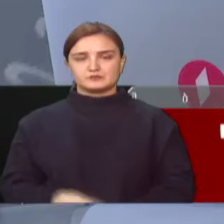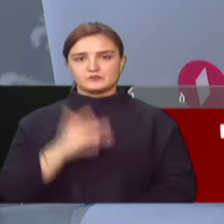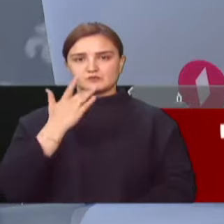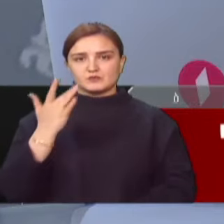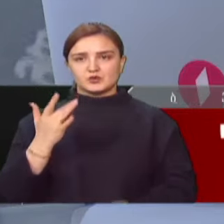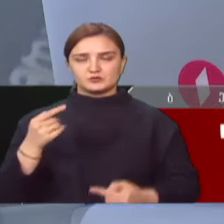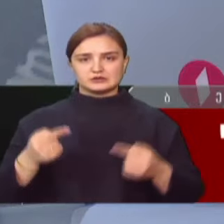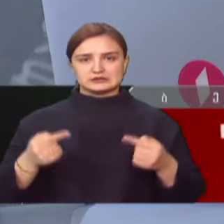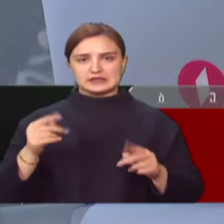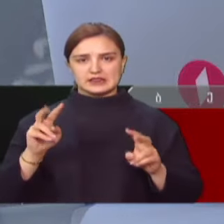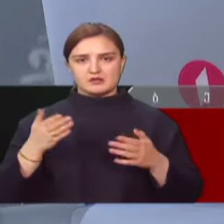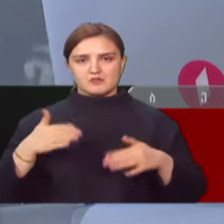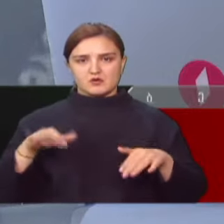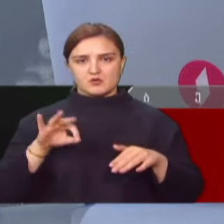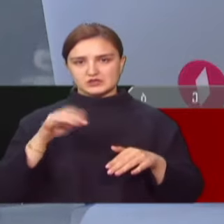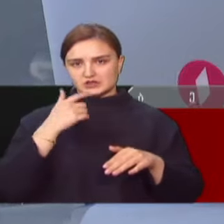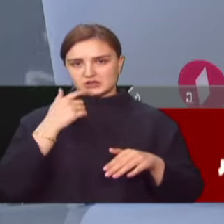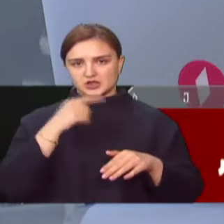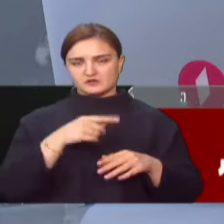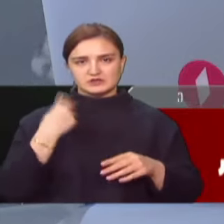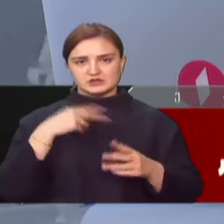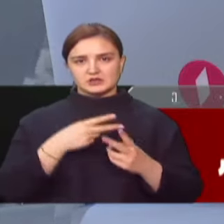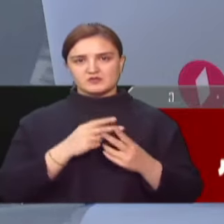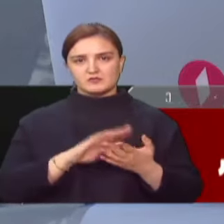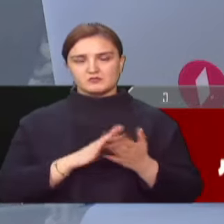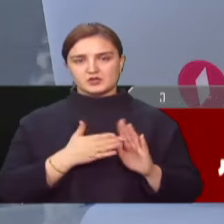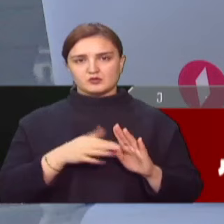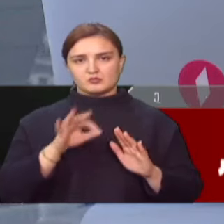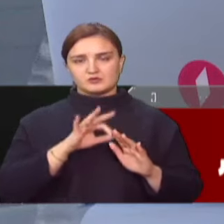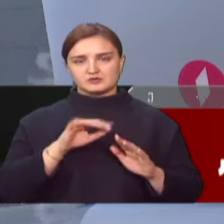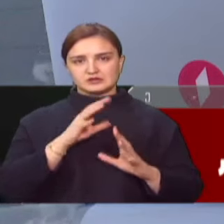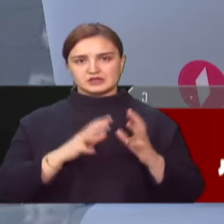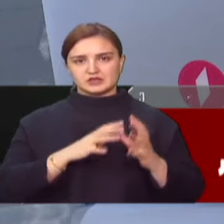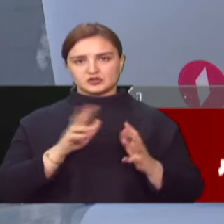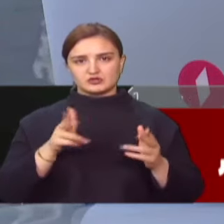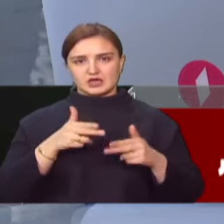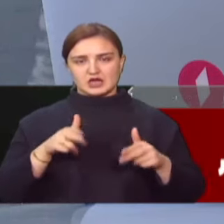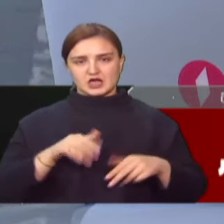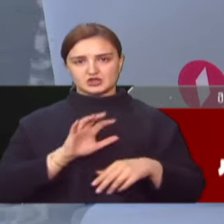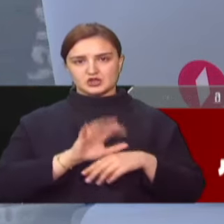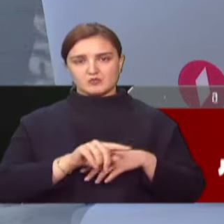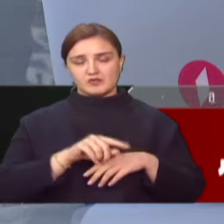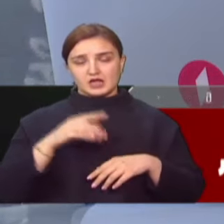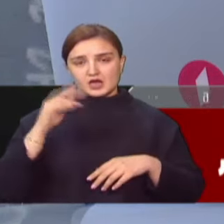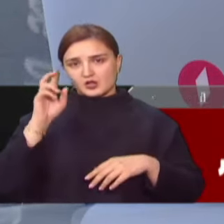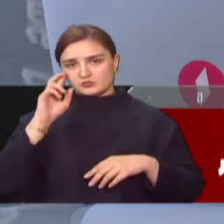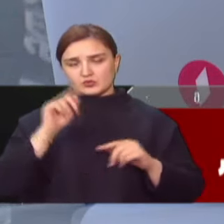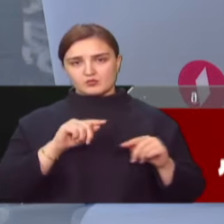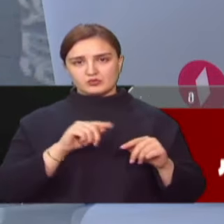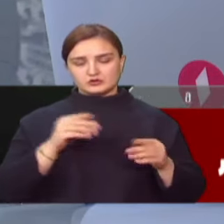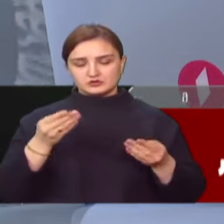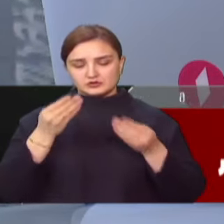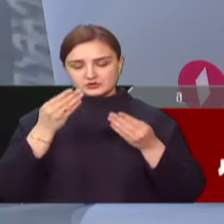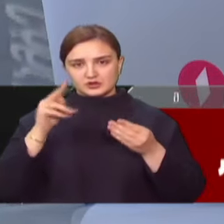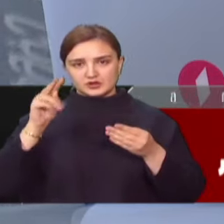Politicorim Helvare Bistema Hteba, Mihail Saga, Shuli Sapat, Imropiro Bebzegamo, Kurnebuli Sarta, Shori Suangari, Shehali Suplebada, opoziția, Daskuna Schwade,